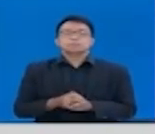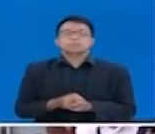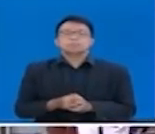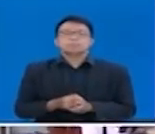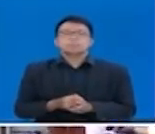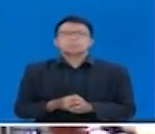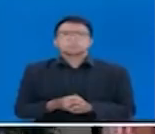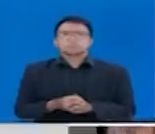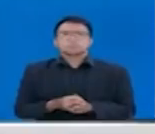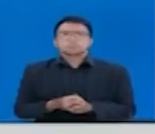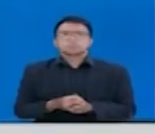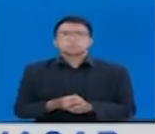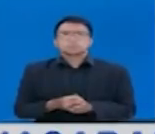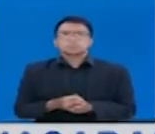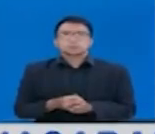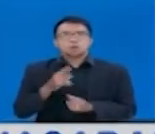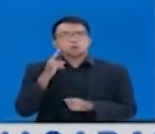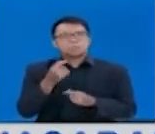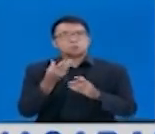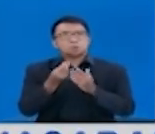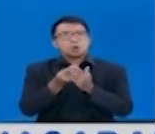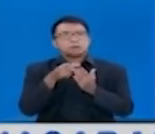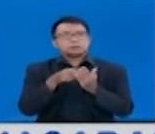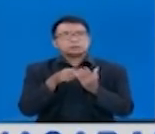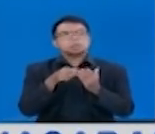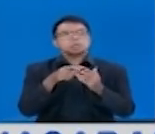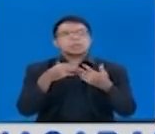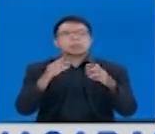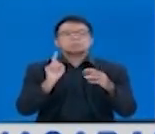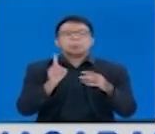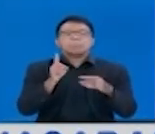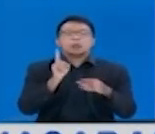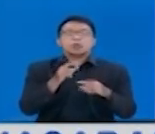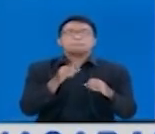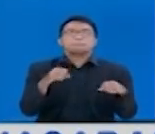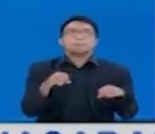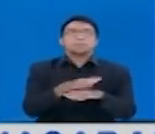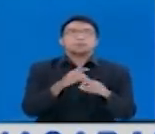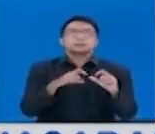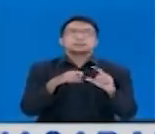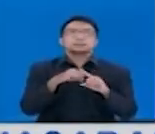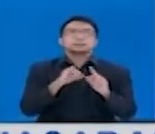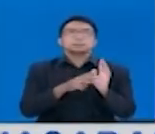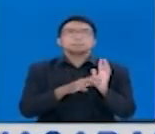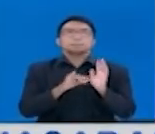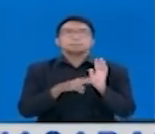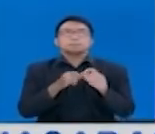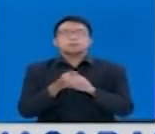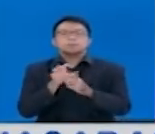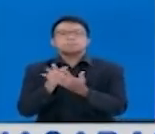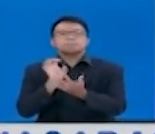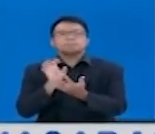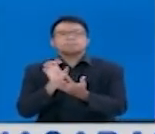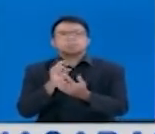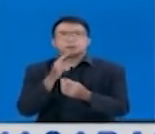Diduga raibnya uang nasabah tersebut akibat praktek skimming yang terjadi di salah satu ATM Bank Jateng. Pihak bank berjanji akan mengembalikan